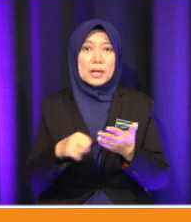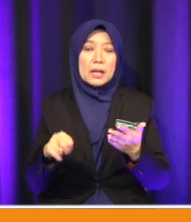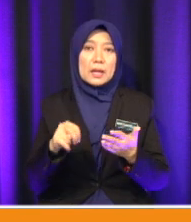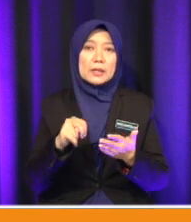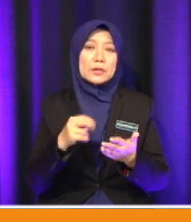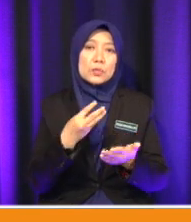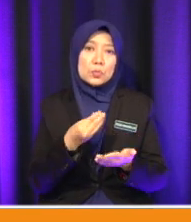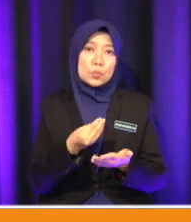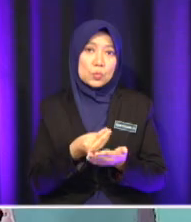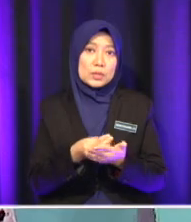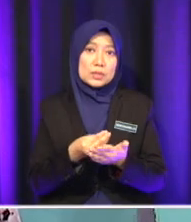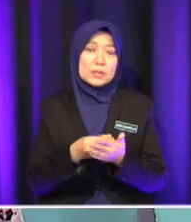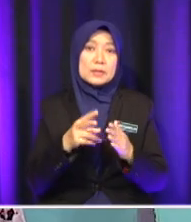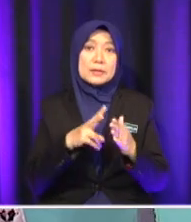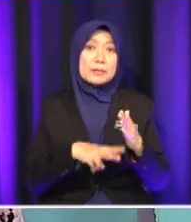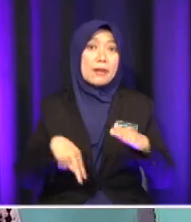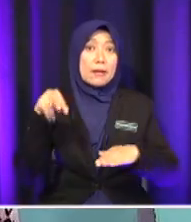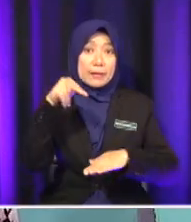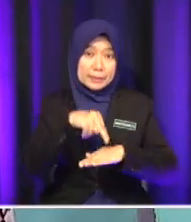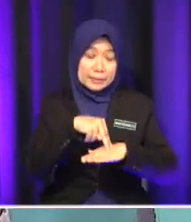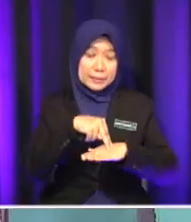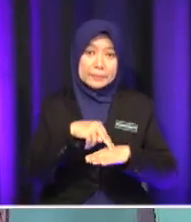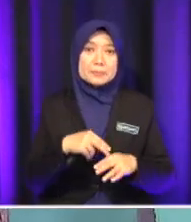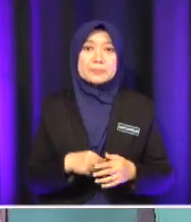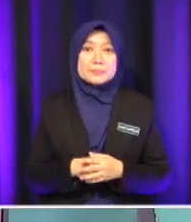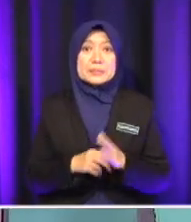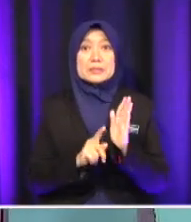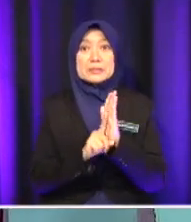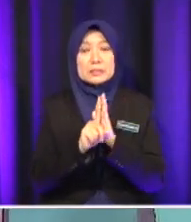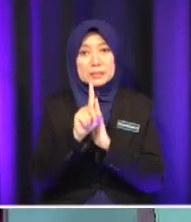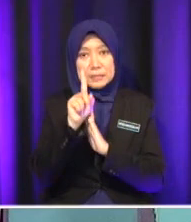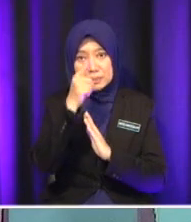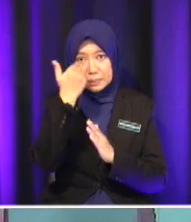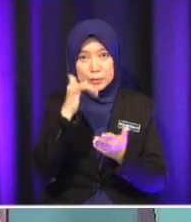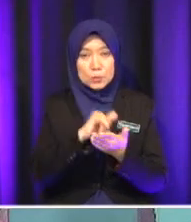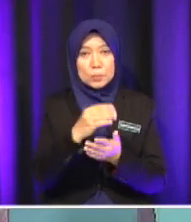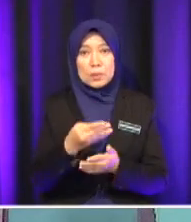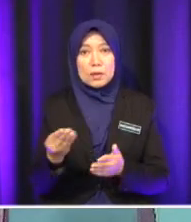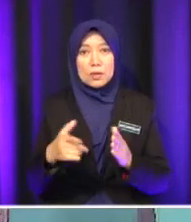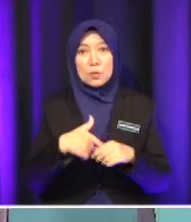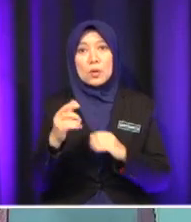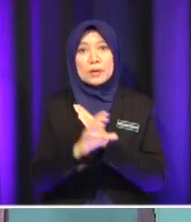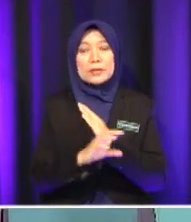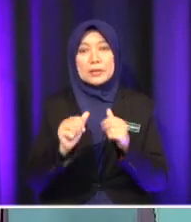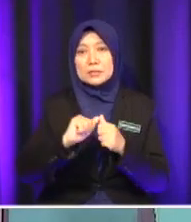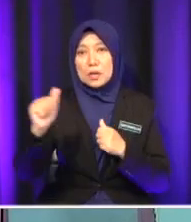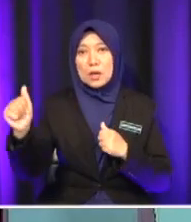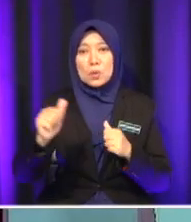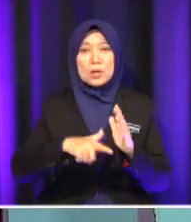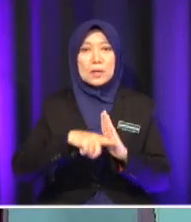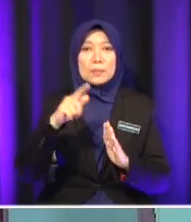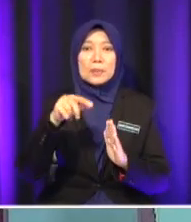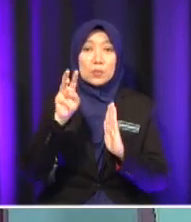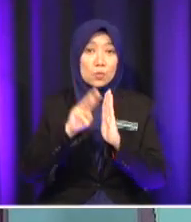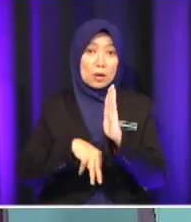uang kita naik ataupun nilai mata uang kita tinggi ya Sebatu barang di luar negara itu padi kita jauh lebih murah